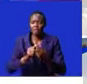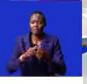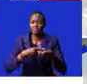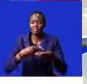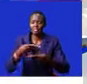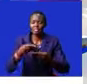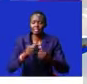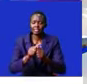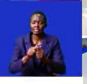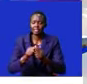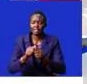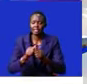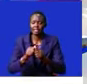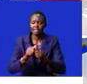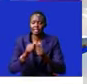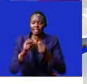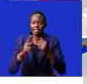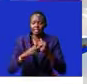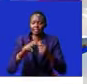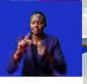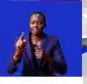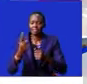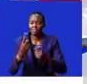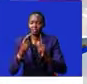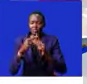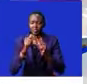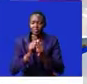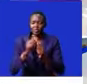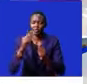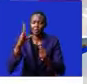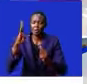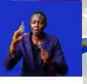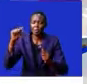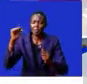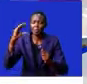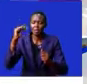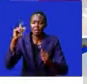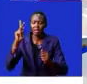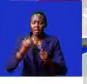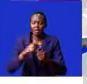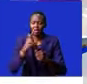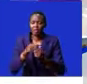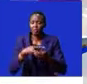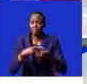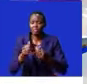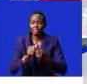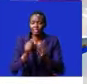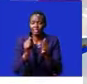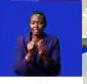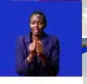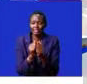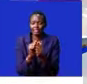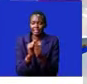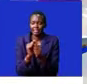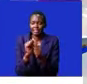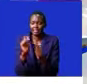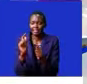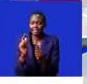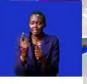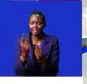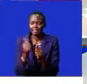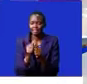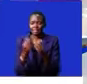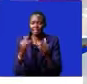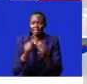nendo mar shillings 7,000 ne jo black mabende chwe use e nengo nendo mar shillings 10,000 kendo juma ka juma gigolo